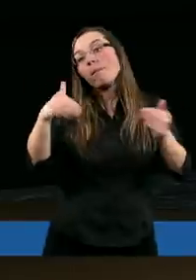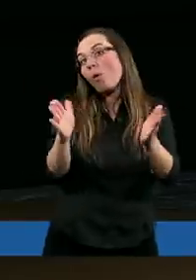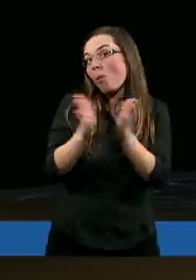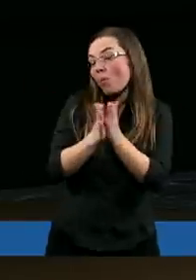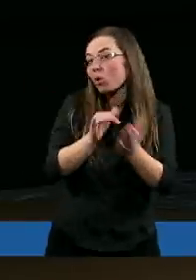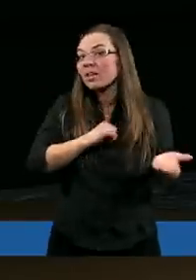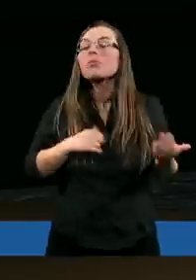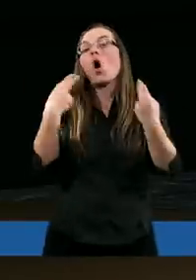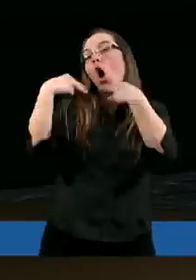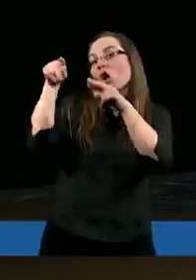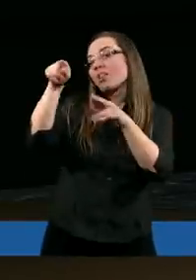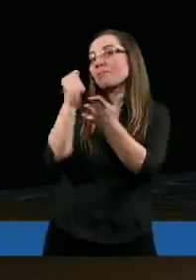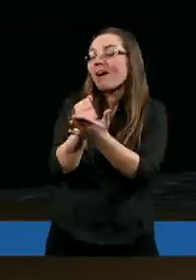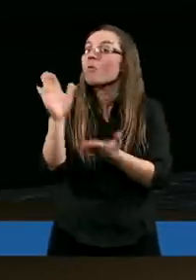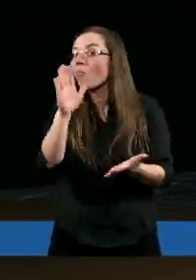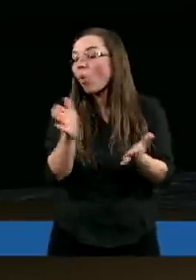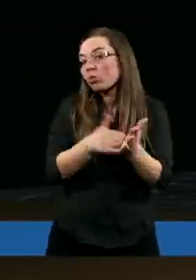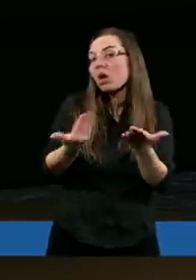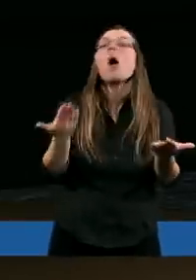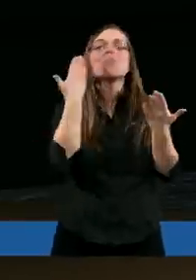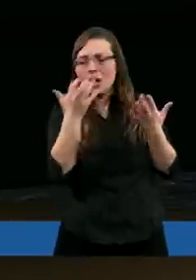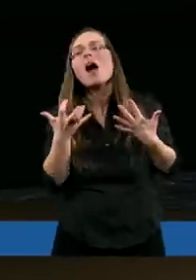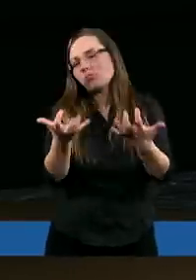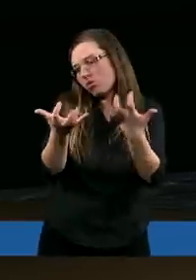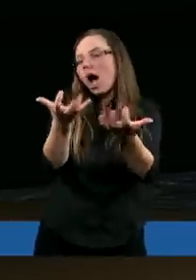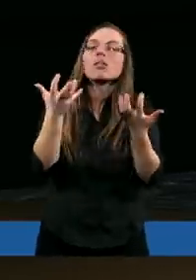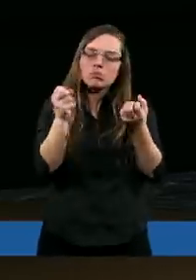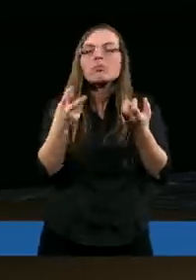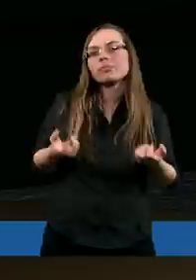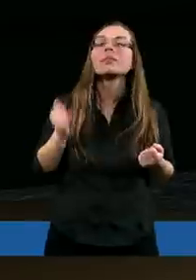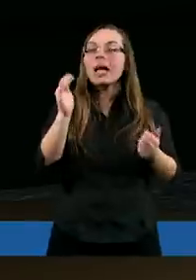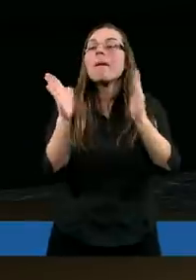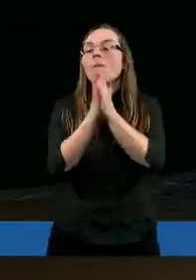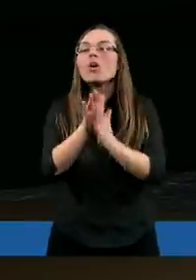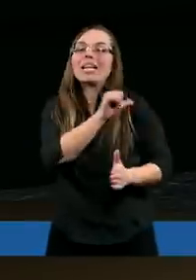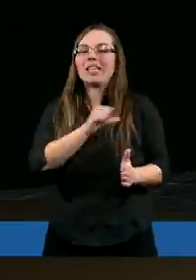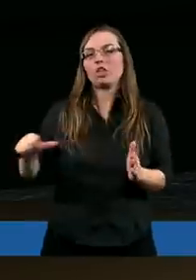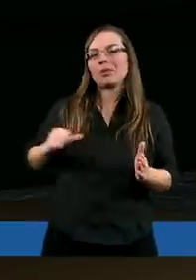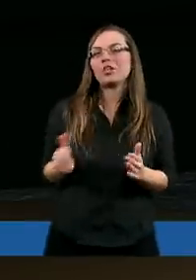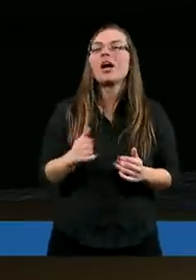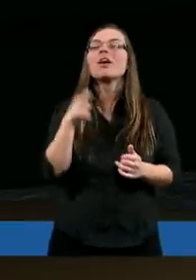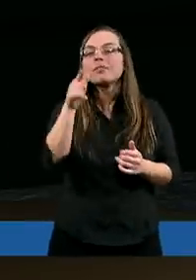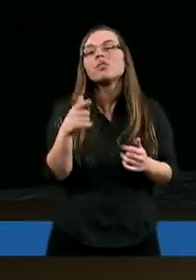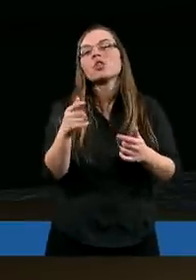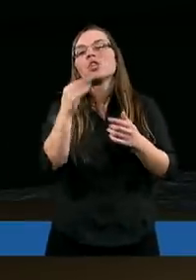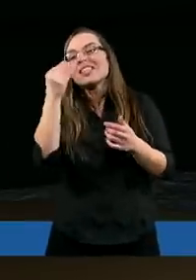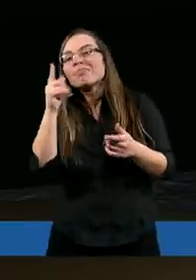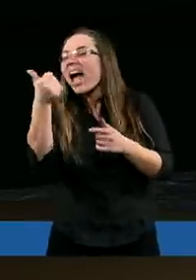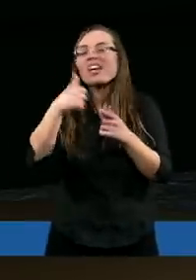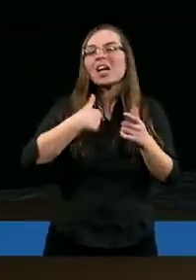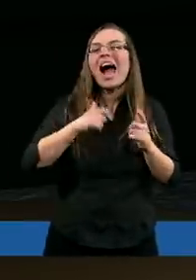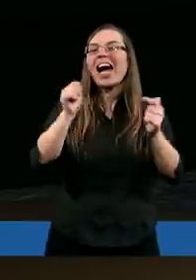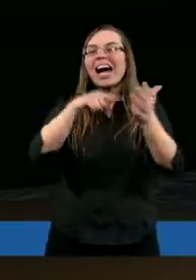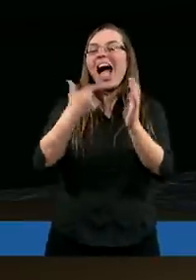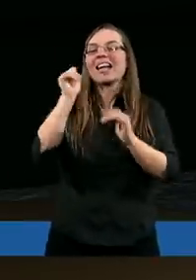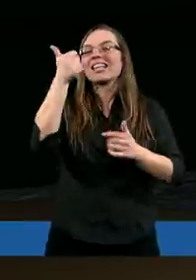pomodlimy? Oddamy tę sprawę Bogu. Bardzo chętnie. No i modliliśmy się. Pierwszy raz mi się to zdarzyło, że